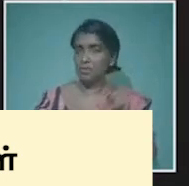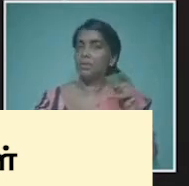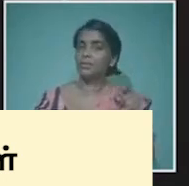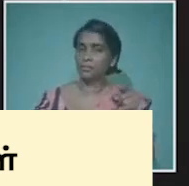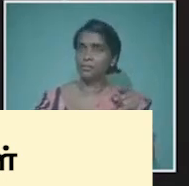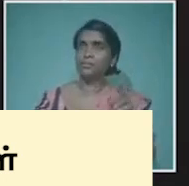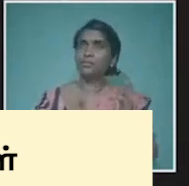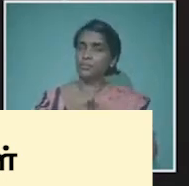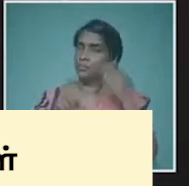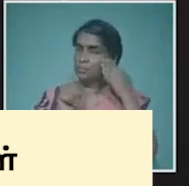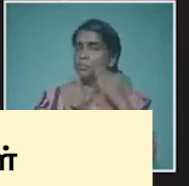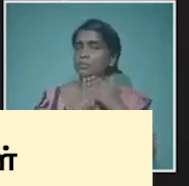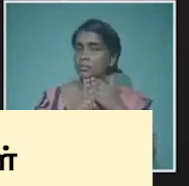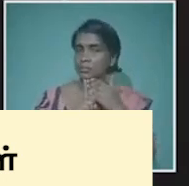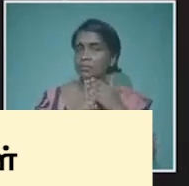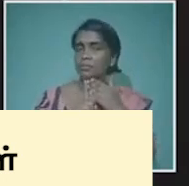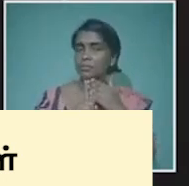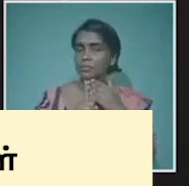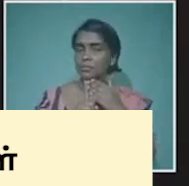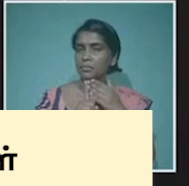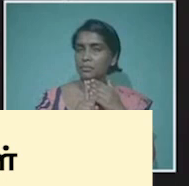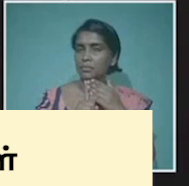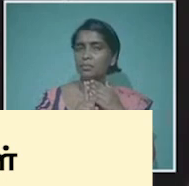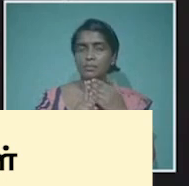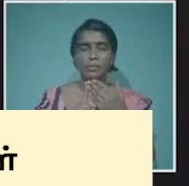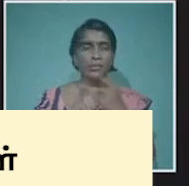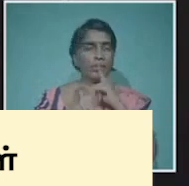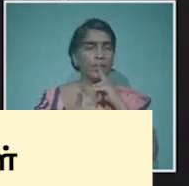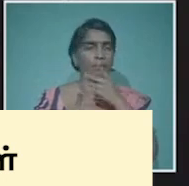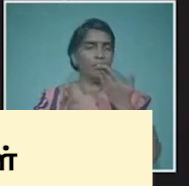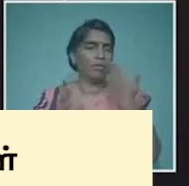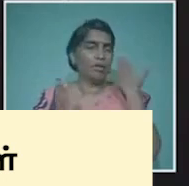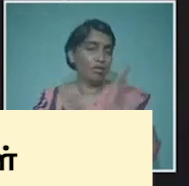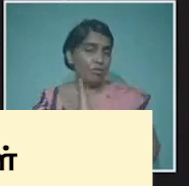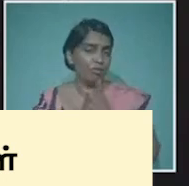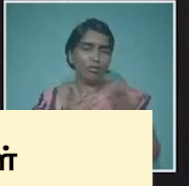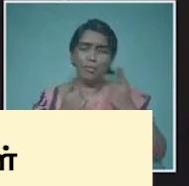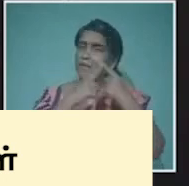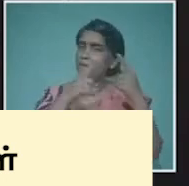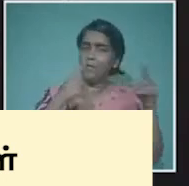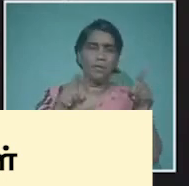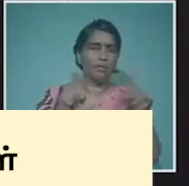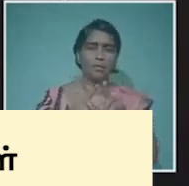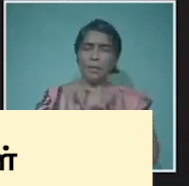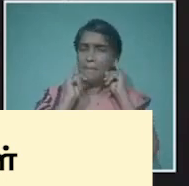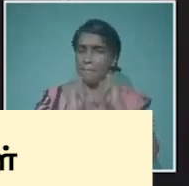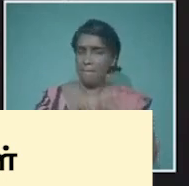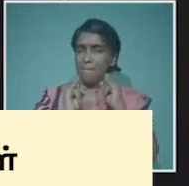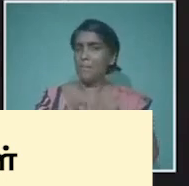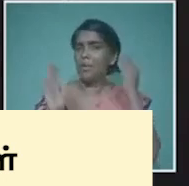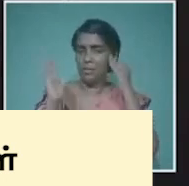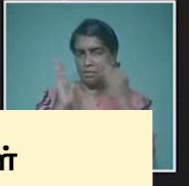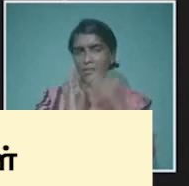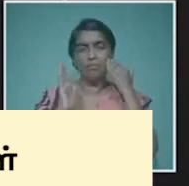மருந்து போன்ற பல விடயங்களையும் இங்கு எடுத்துச் சொல்ல முடியும். மிக பிழையான தப்பான விடயங்கள் இந்த ஈஸ்டர் தாக்குதலை ஒட்டி கூட பிற பொய்யான